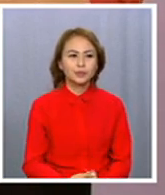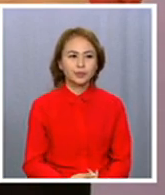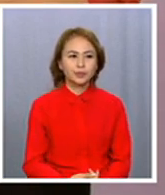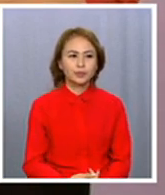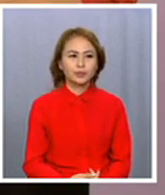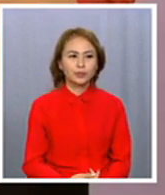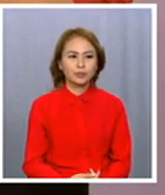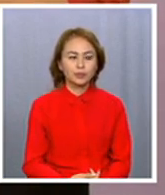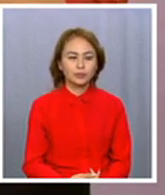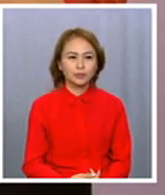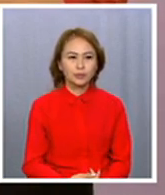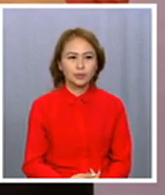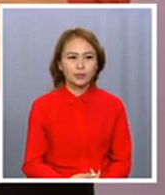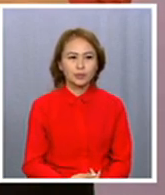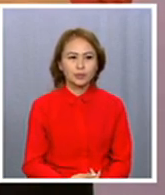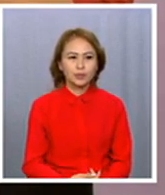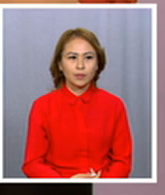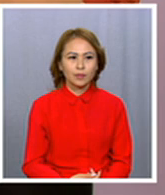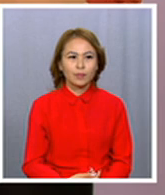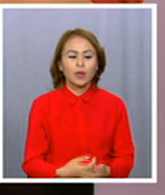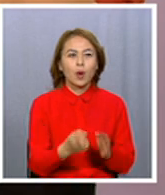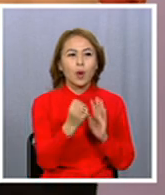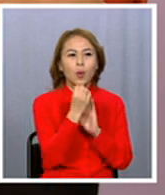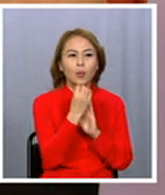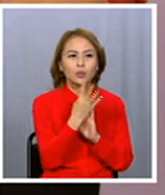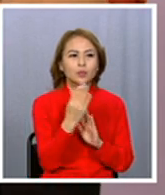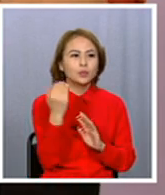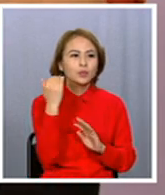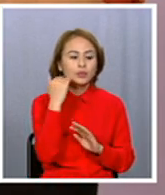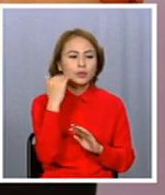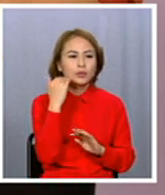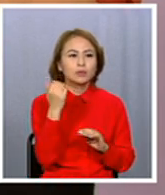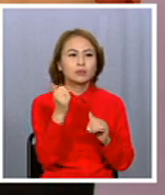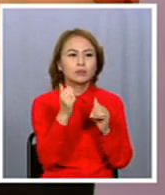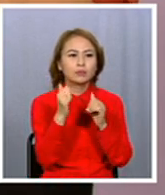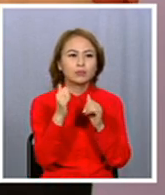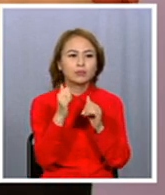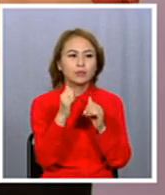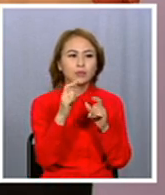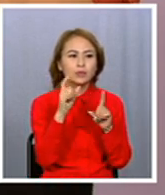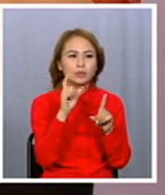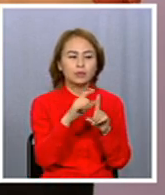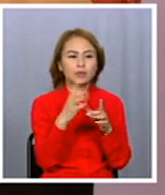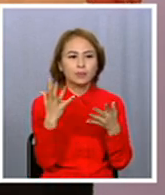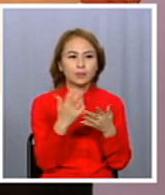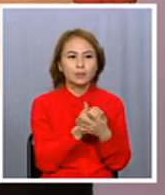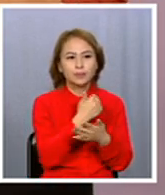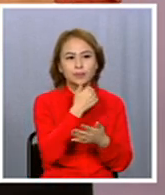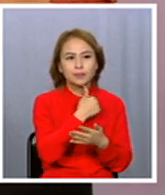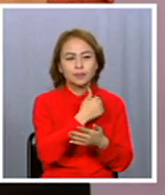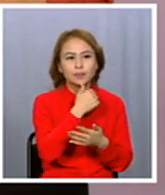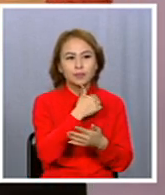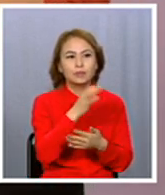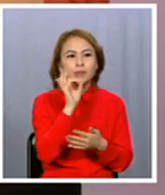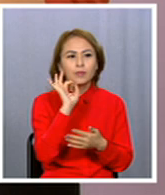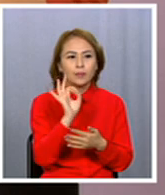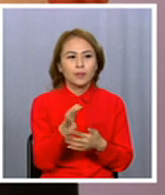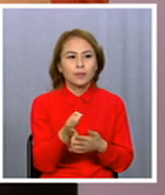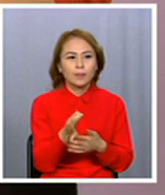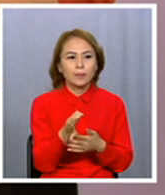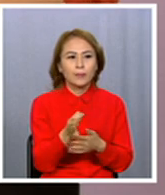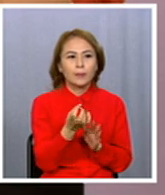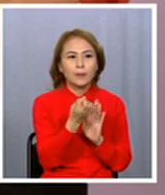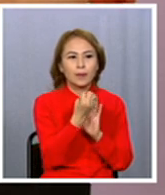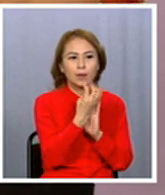көреді. Енді балалар, 14-тен кейінгі көрші санды атандар. Қандай сан? Дұрыс айтасындар,